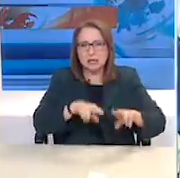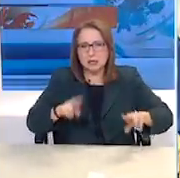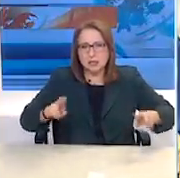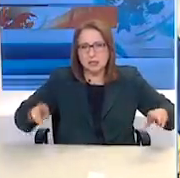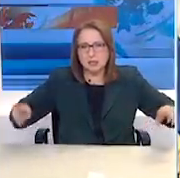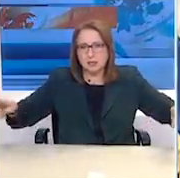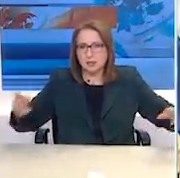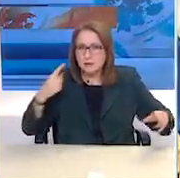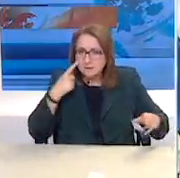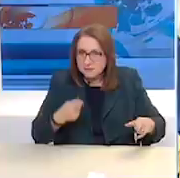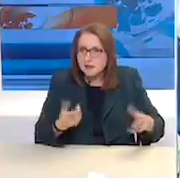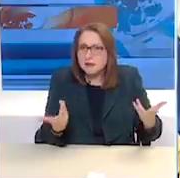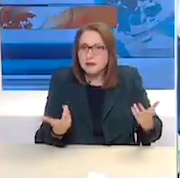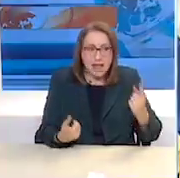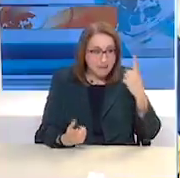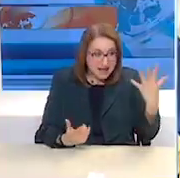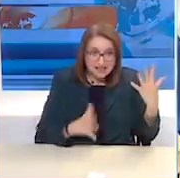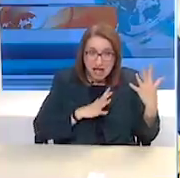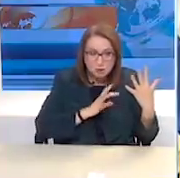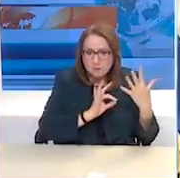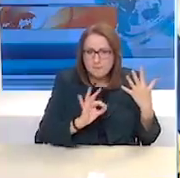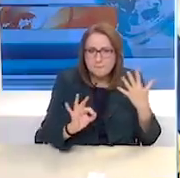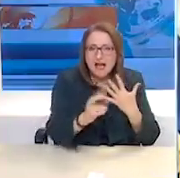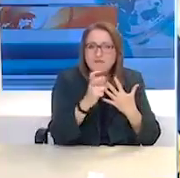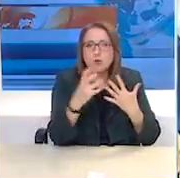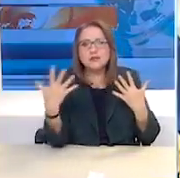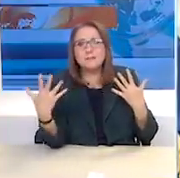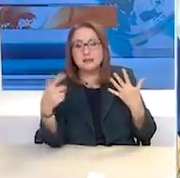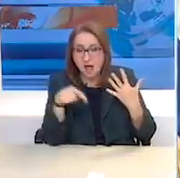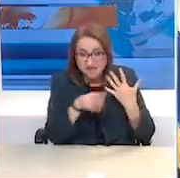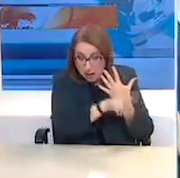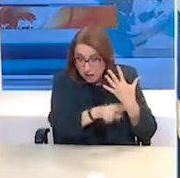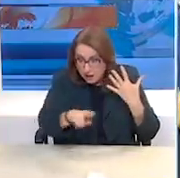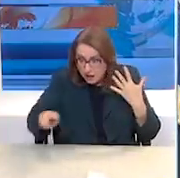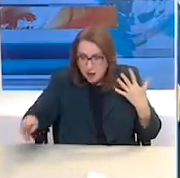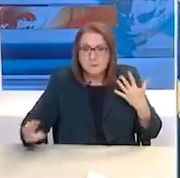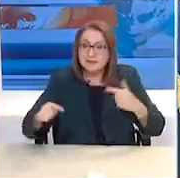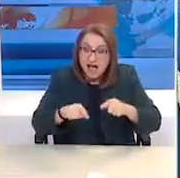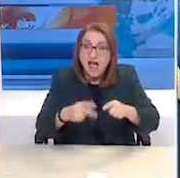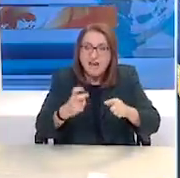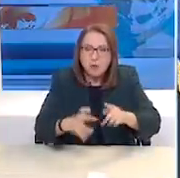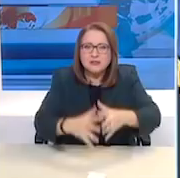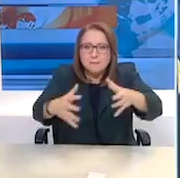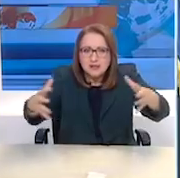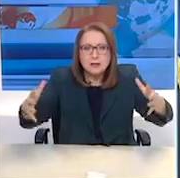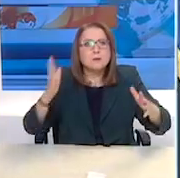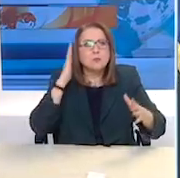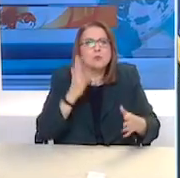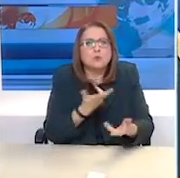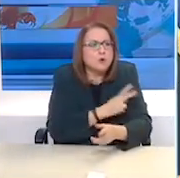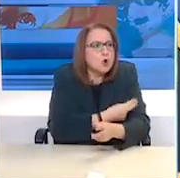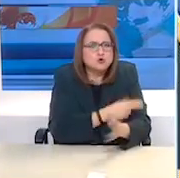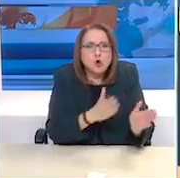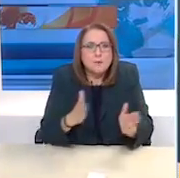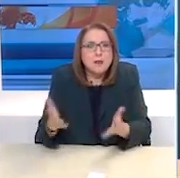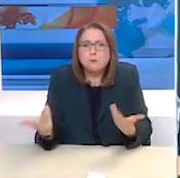αυτή την επάρκεια που έχεις σε πολύ γρήγορο χρόνο. Η κυρία Αγκουρίδη από το newsforhealth.gr και τα